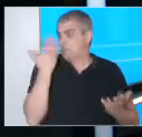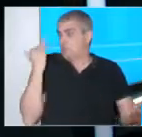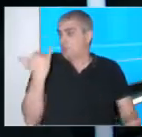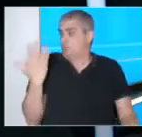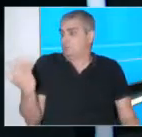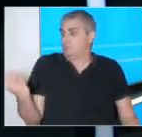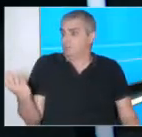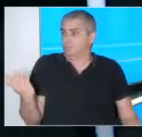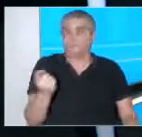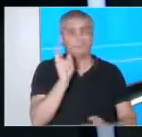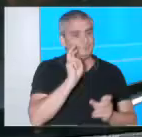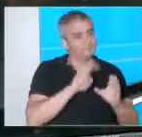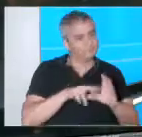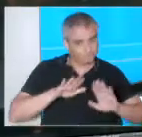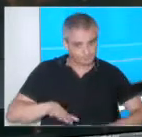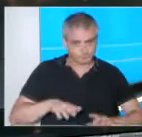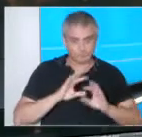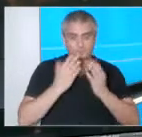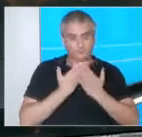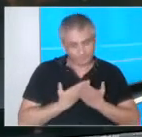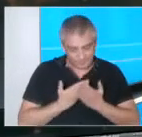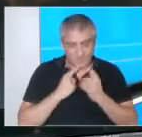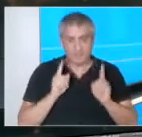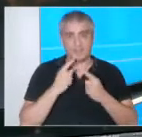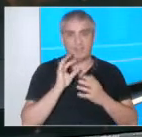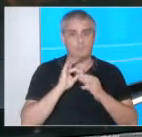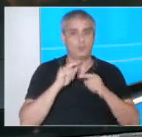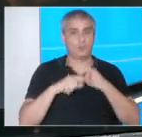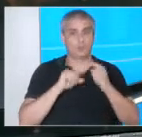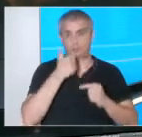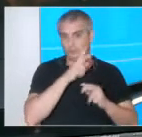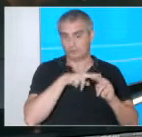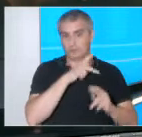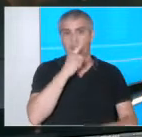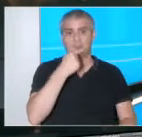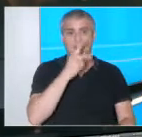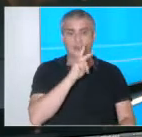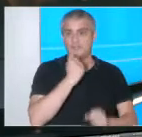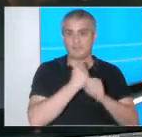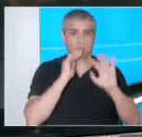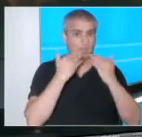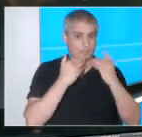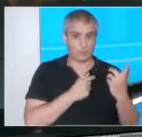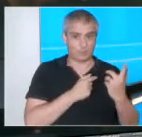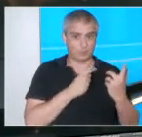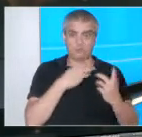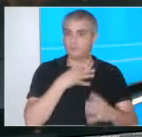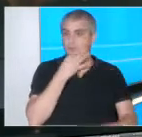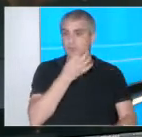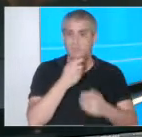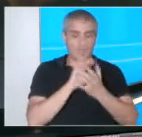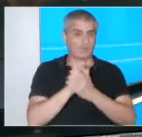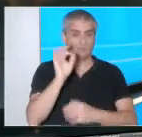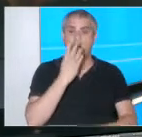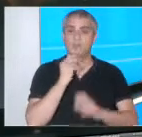נכנסת לוועדת חוקה, התיישבת על הרצפה, התחלת לקרוא תהילים בראש חודש, אחרי מה שגלעד קריב עשה בכותל, ושאלתי חבר